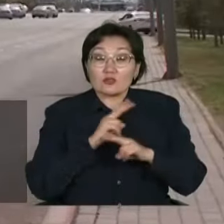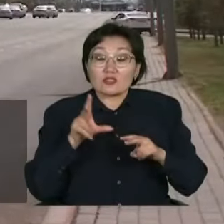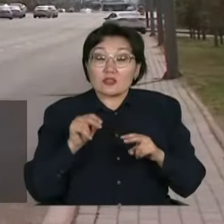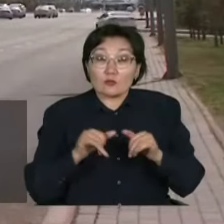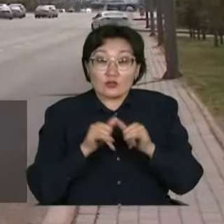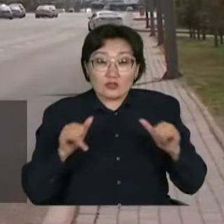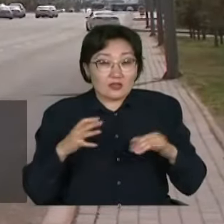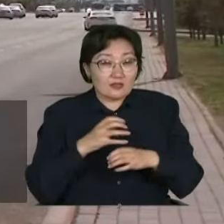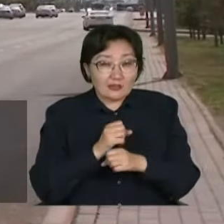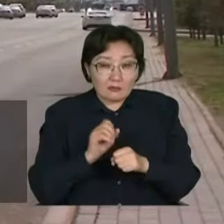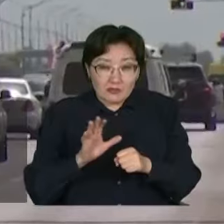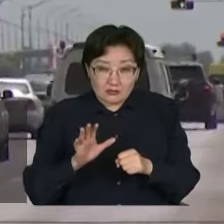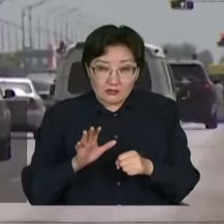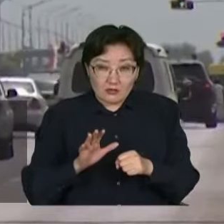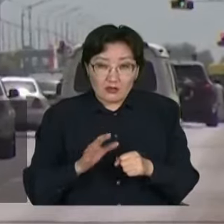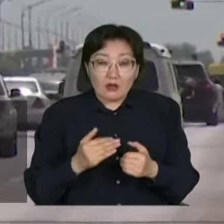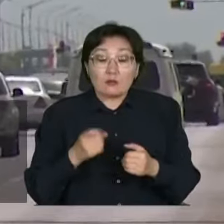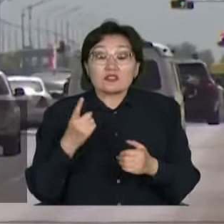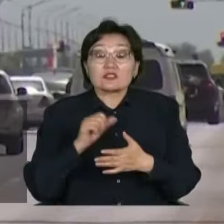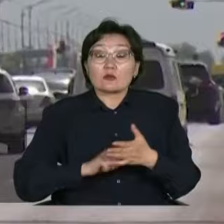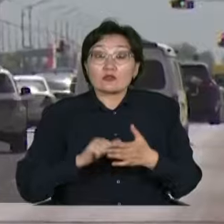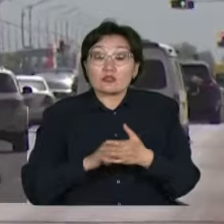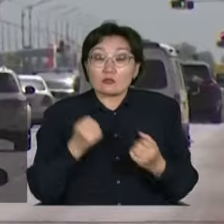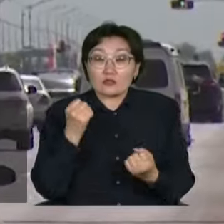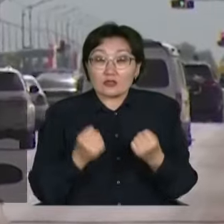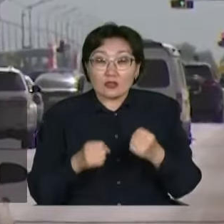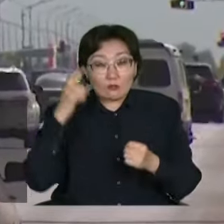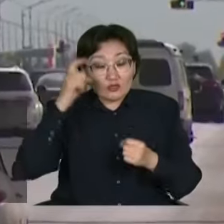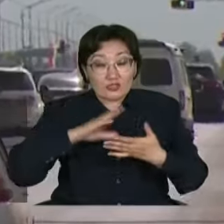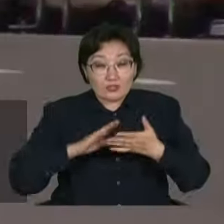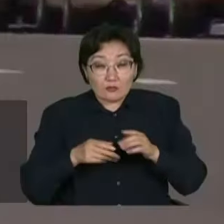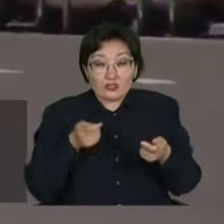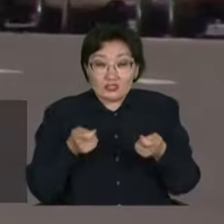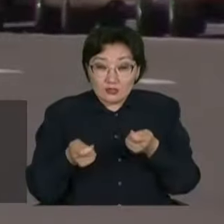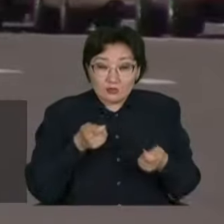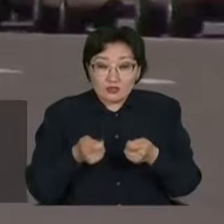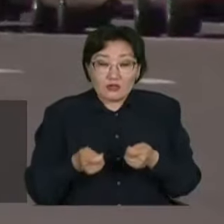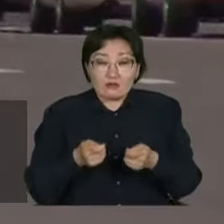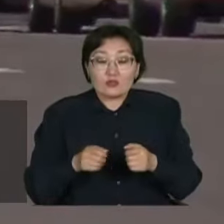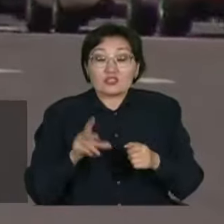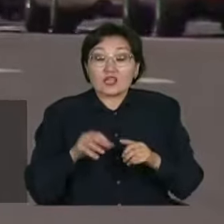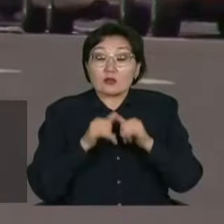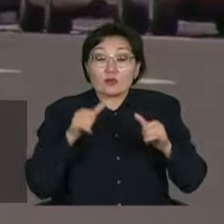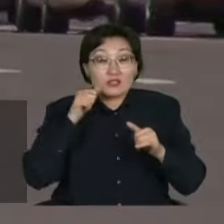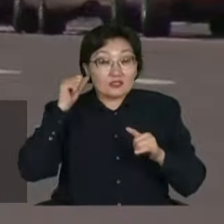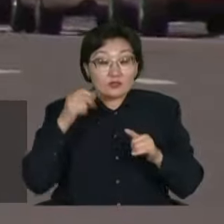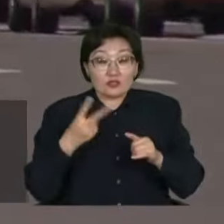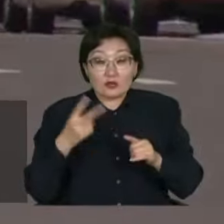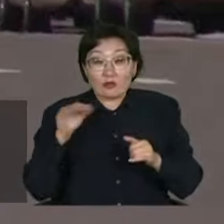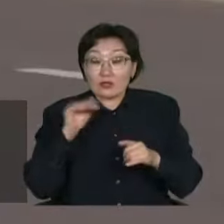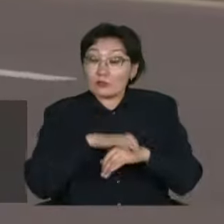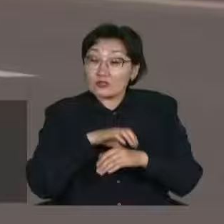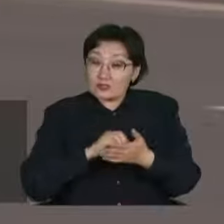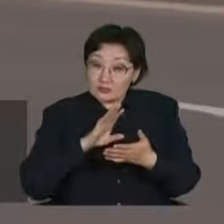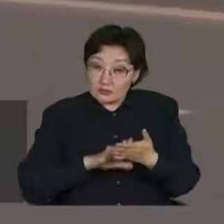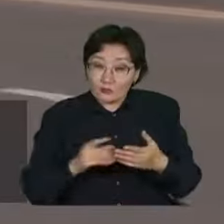Немесе кеммей тұрған көрінеді. Оған бір себеп автокөлікті мас күйінде тізгіндегендердің артқаны. Өткен жылы 22 мың дерек